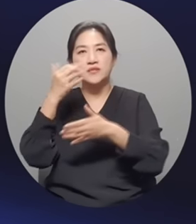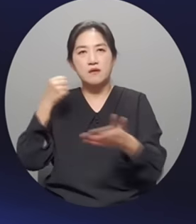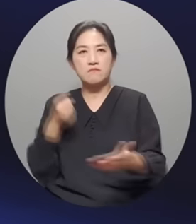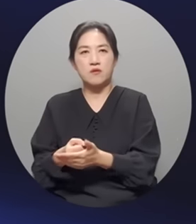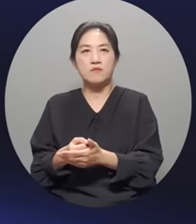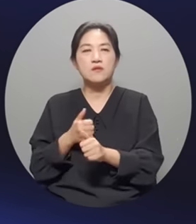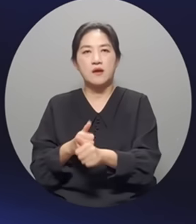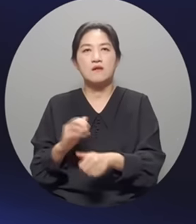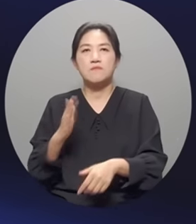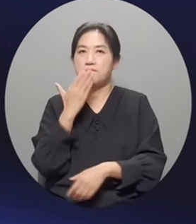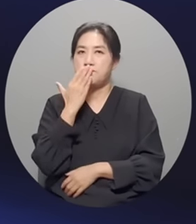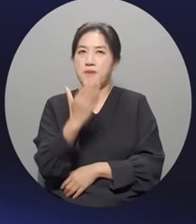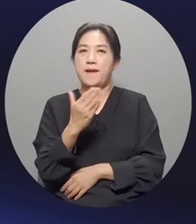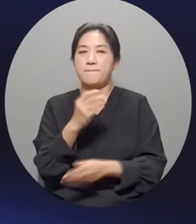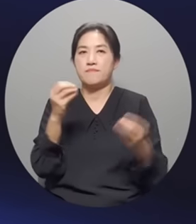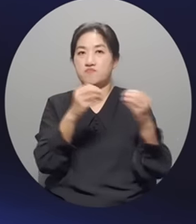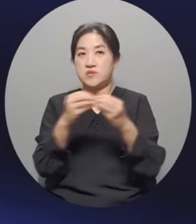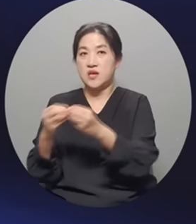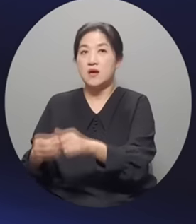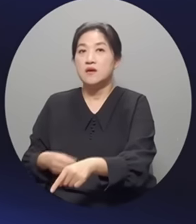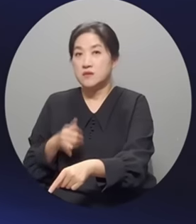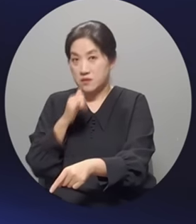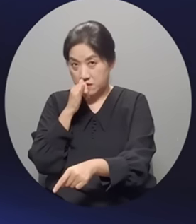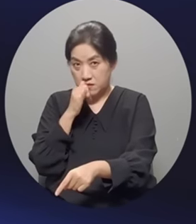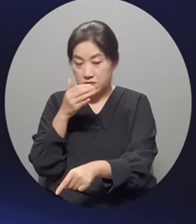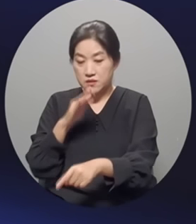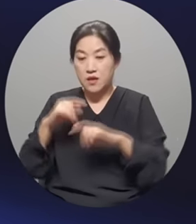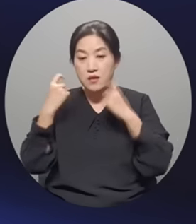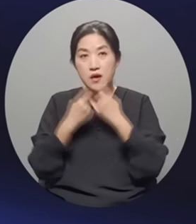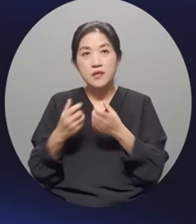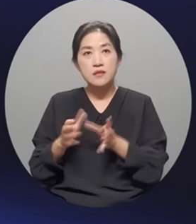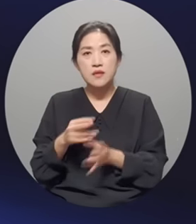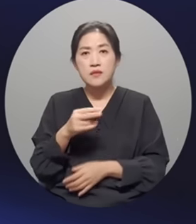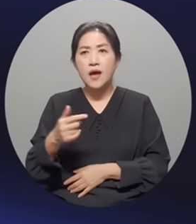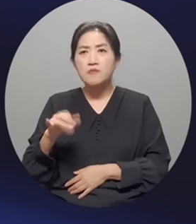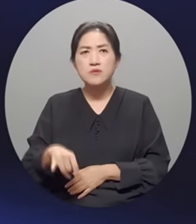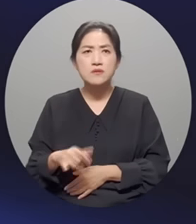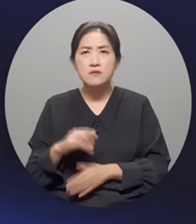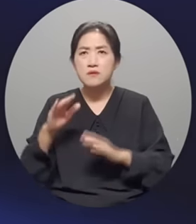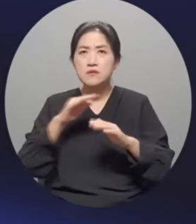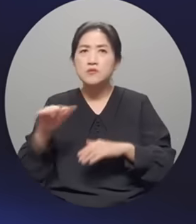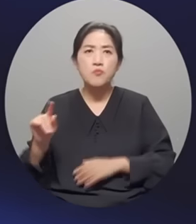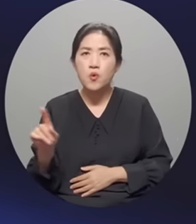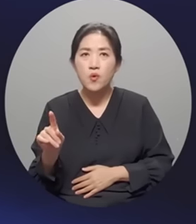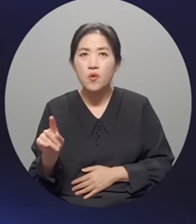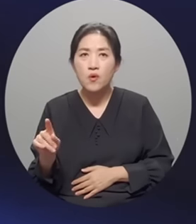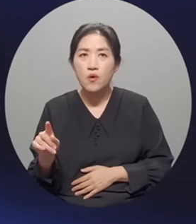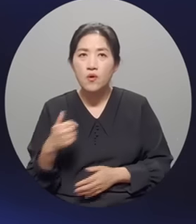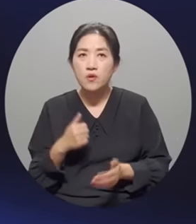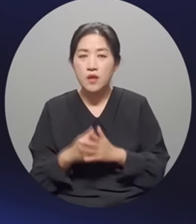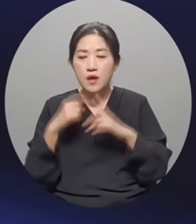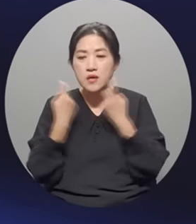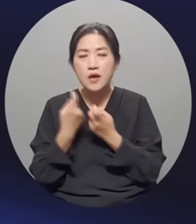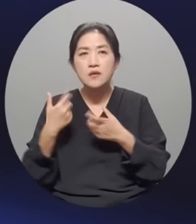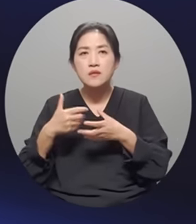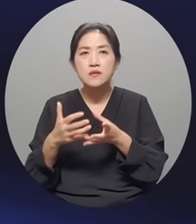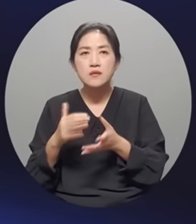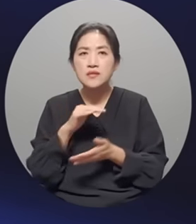따라 이루어진다고 명시해놨습니다. 그런데 개인 단위에 대한 구체적인 정의가 없어 어디까지를 개인 단위로